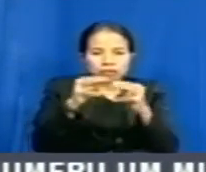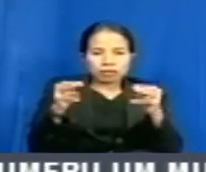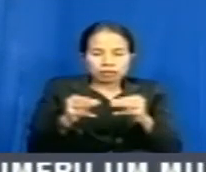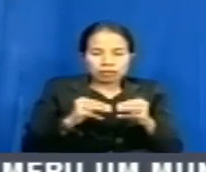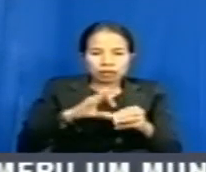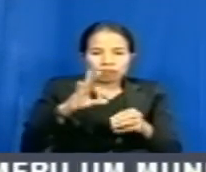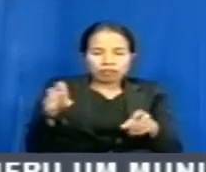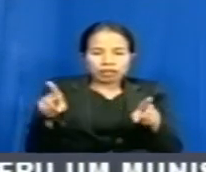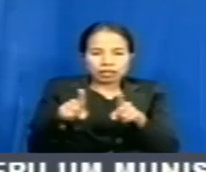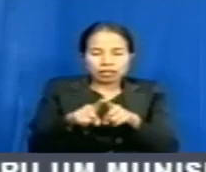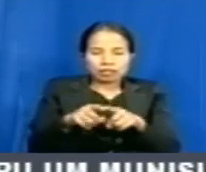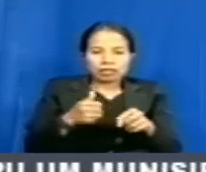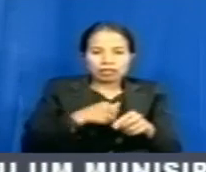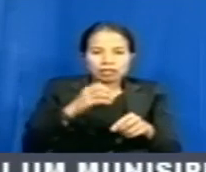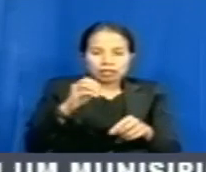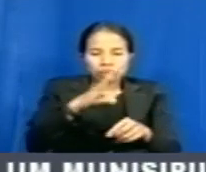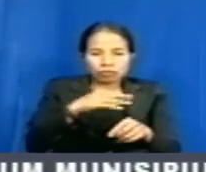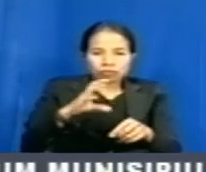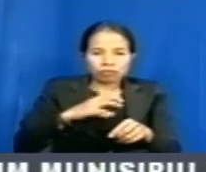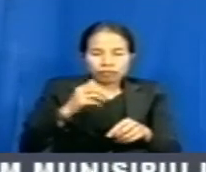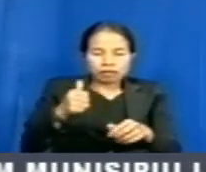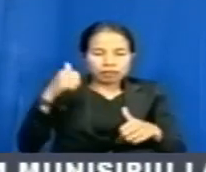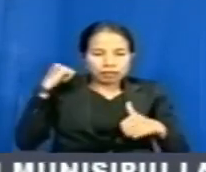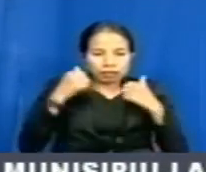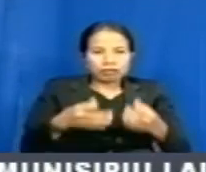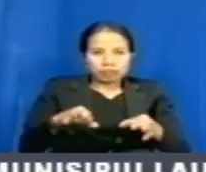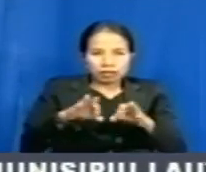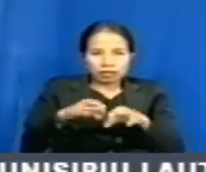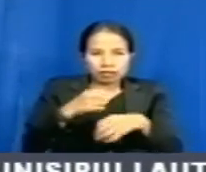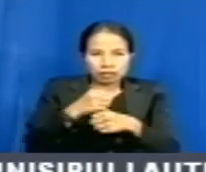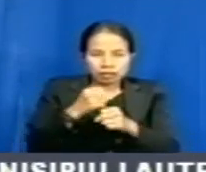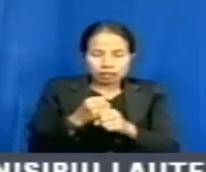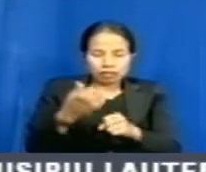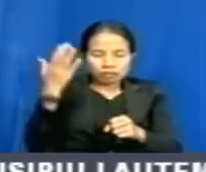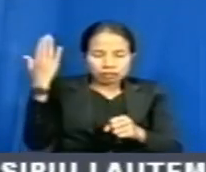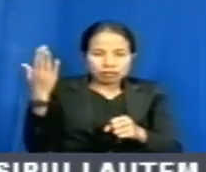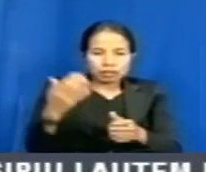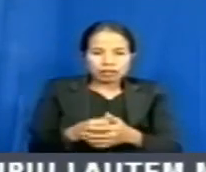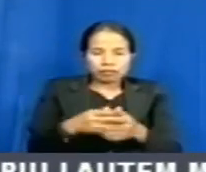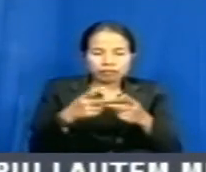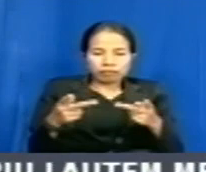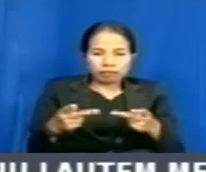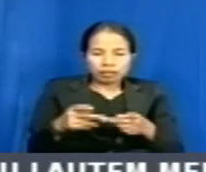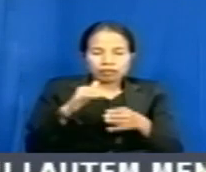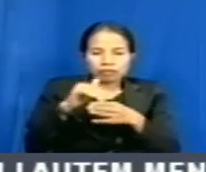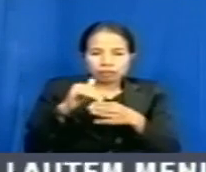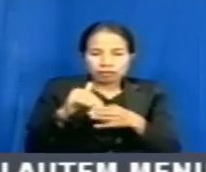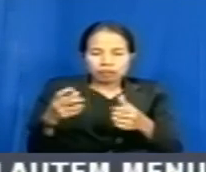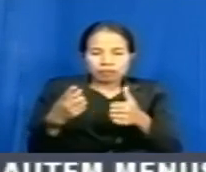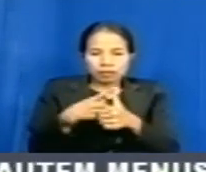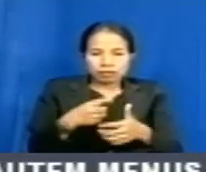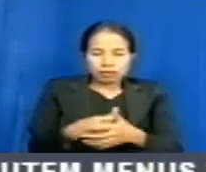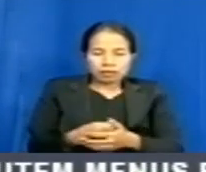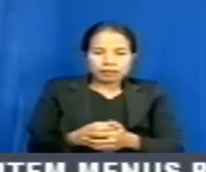hanesang Ainaru no Kovalima. Aktividade nebe importante iha nebe maka ita atu halau iha centro formasaun no fere maka ida primeiro li